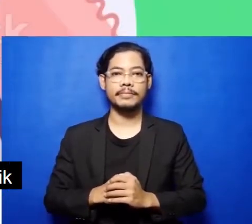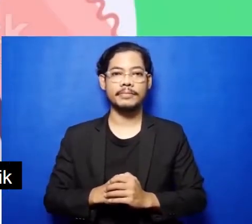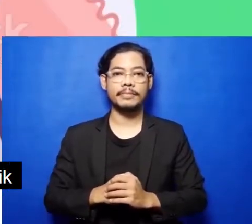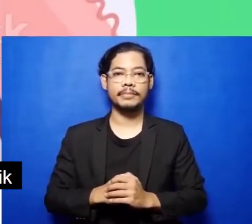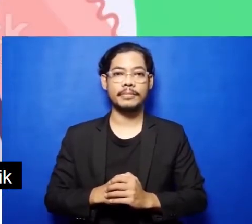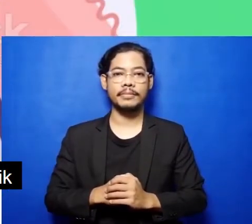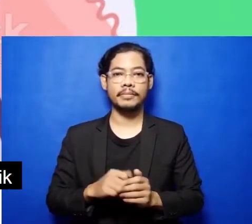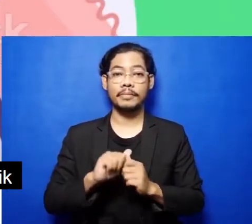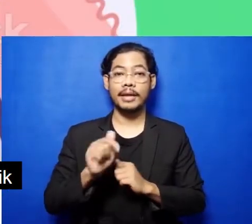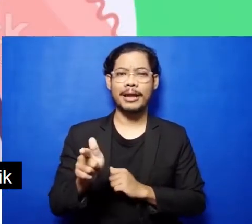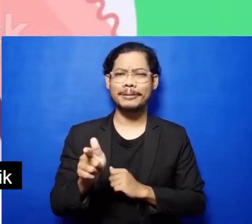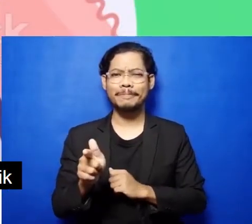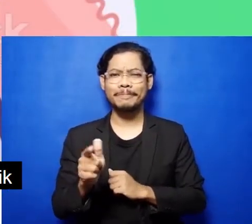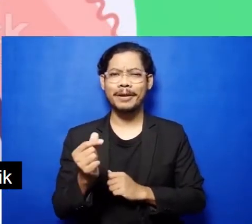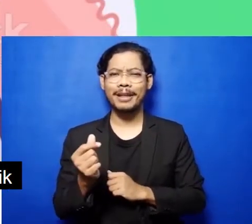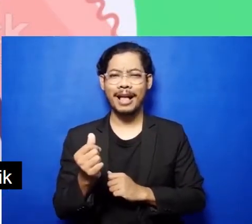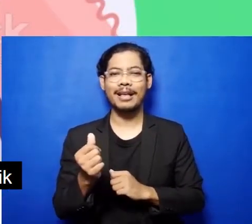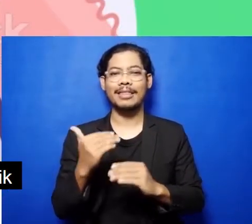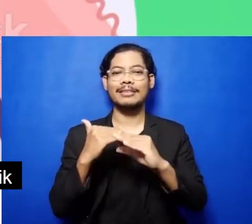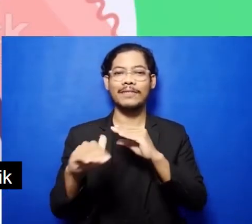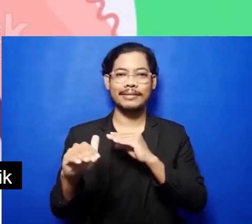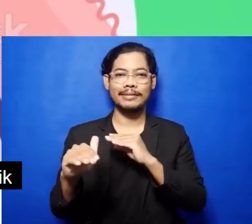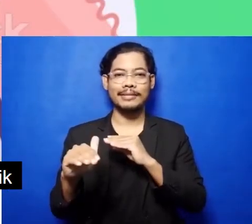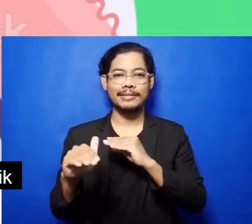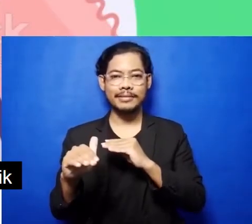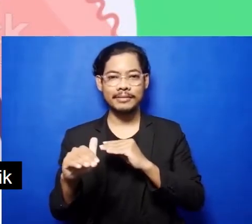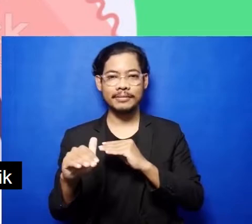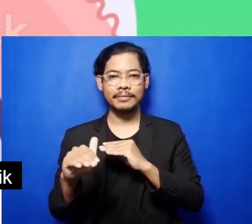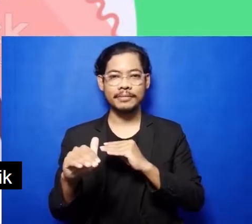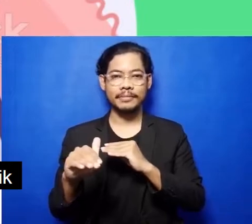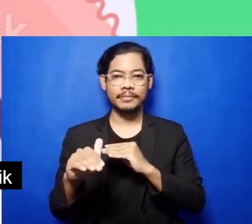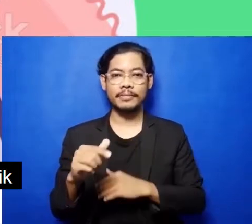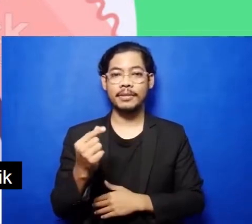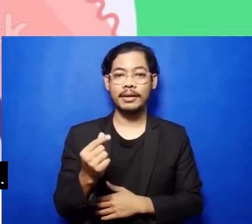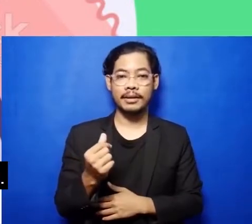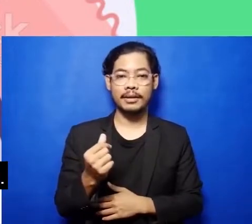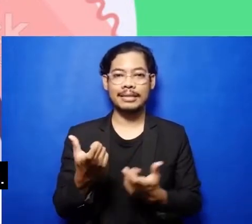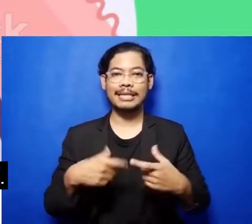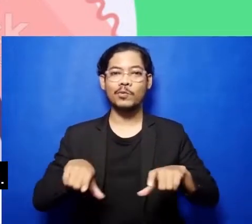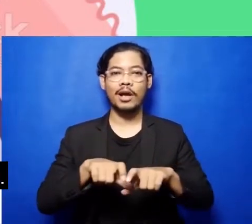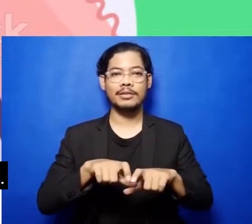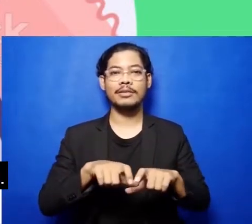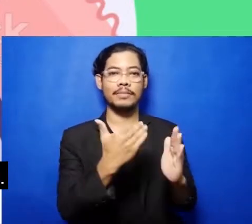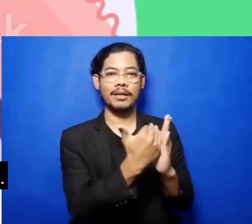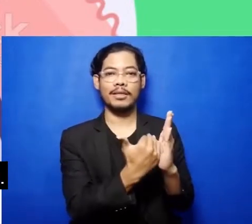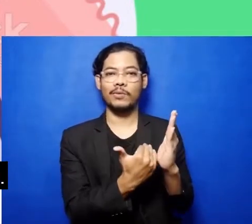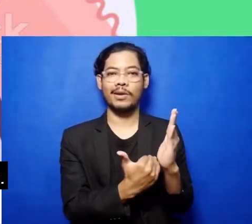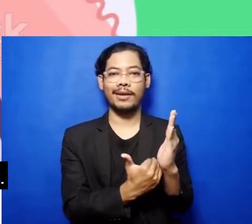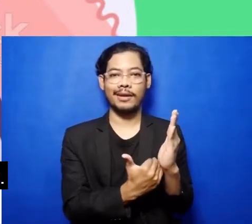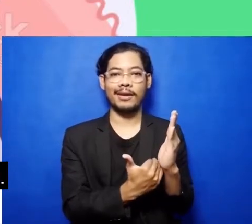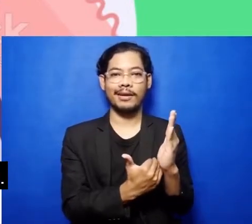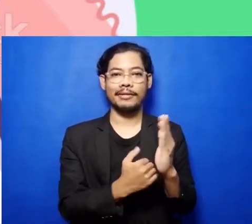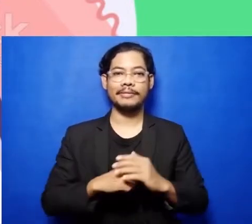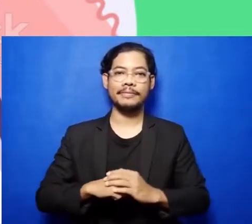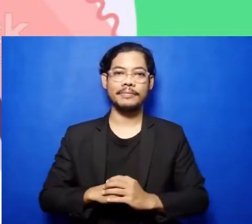gugeten. Satrosepon pancenengan majer pancer biaya perkara secara elektronik menurut peraturan